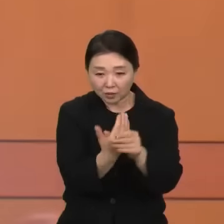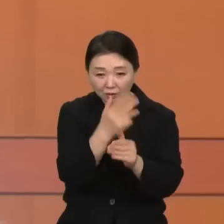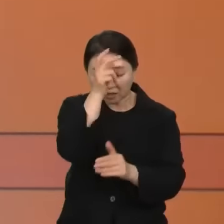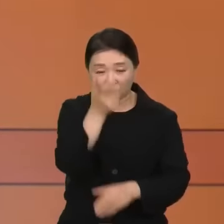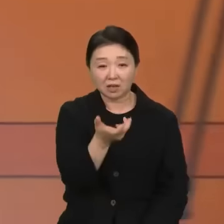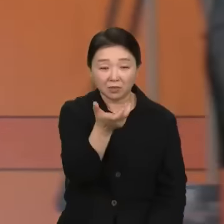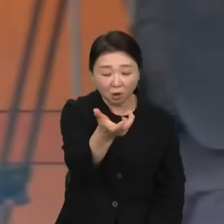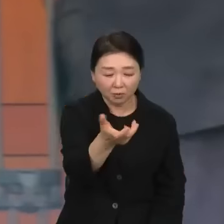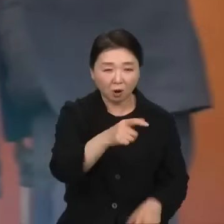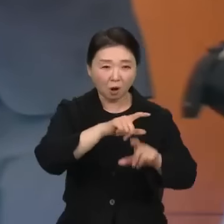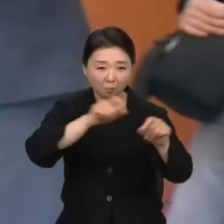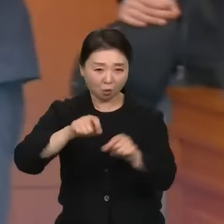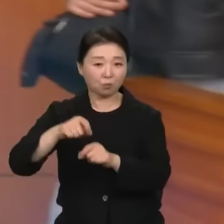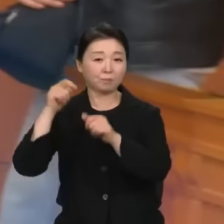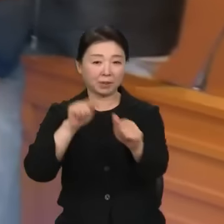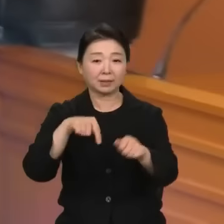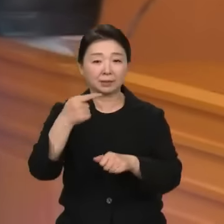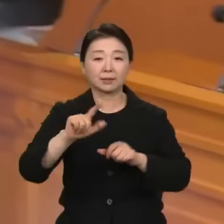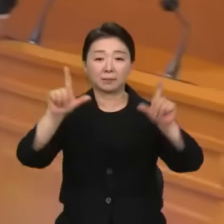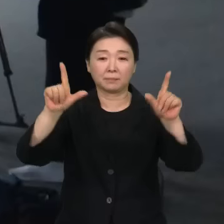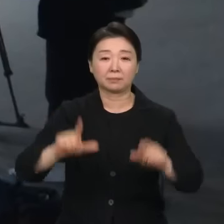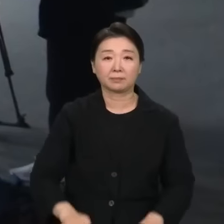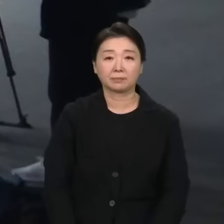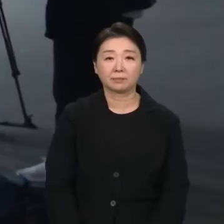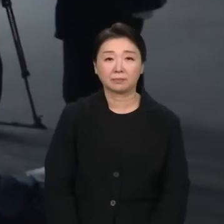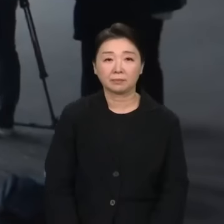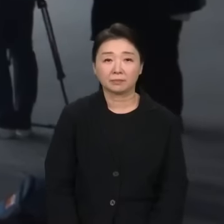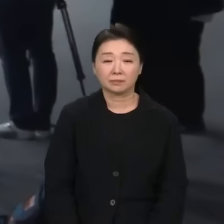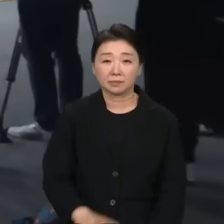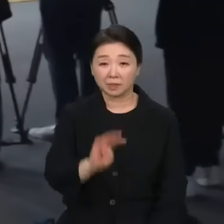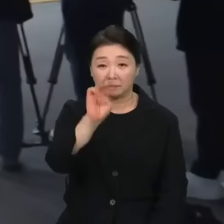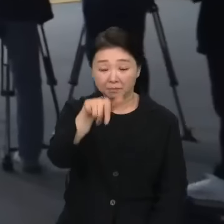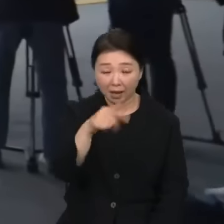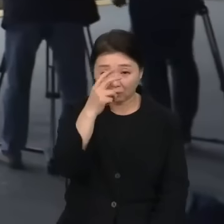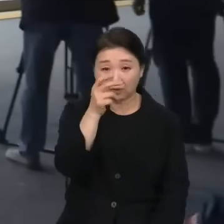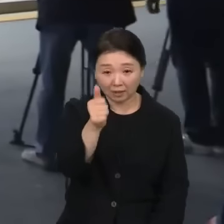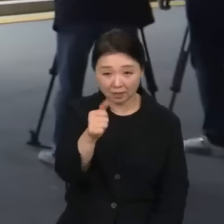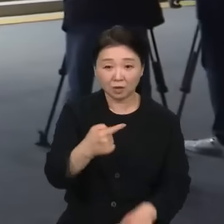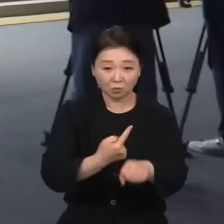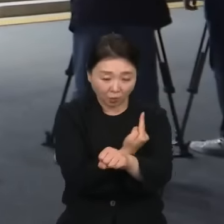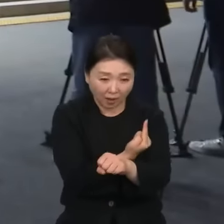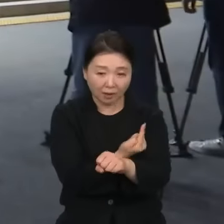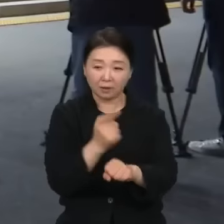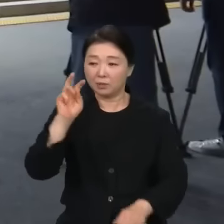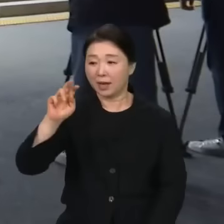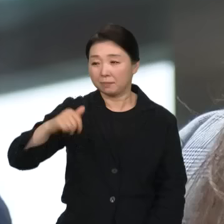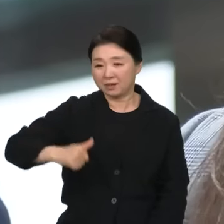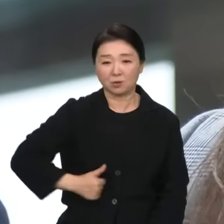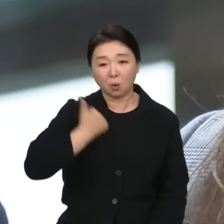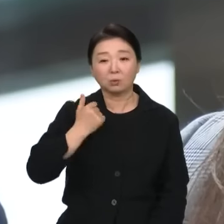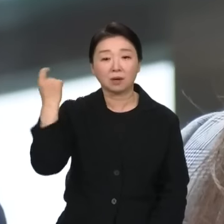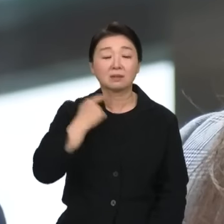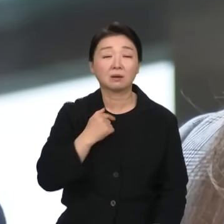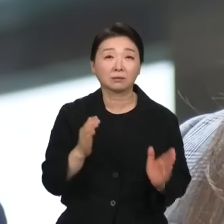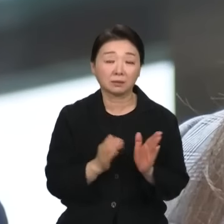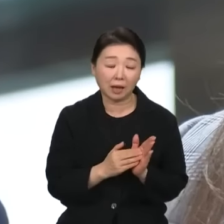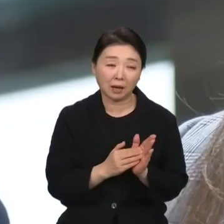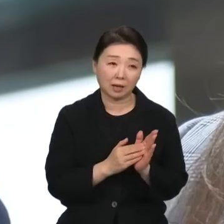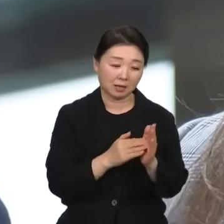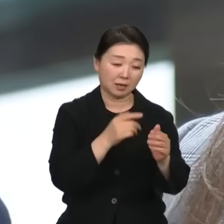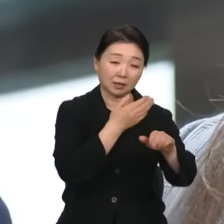걸 보류하라고 지시한 바로 다음 날입니다. 박정훈 전 해병대 수사단장 외에 VIP 경로 발언을 들었다는 증언이 또 나온